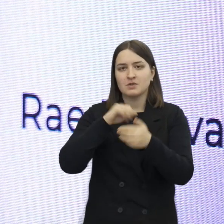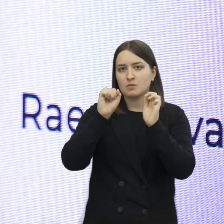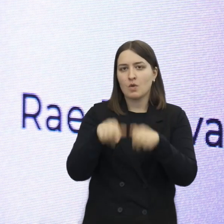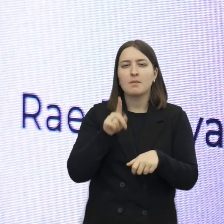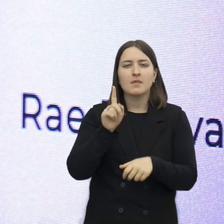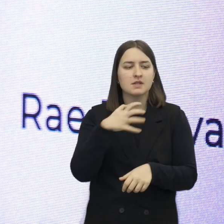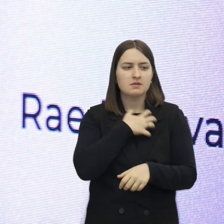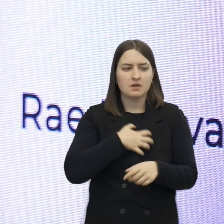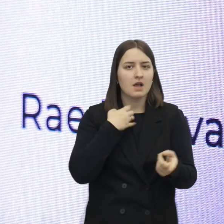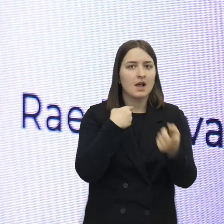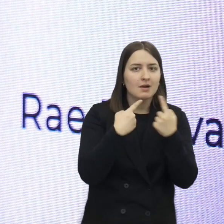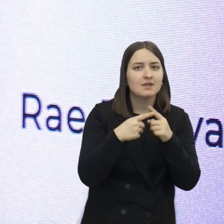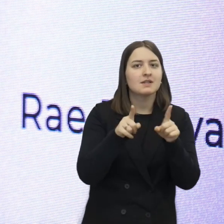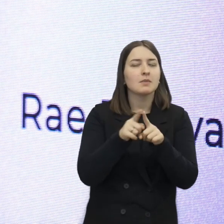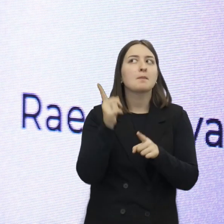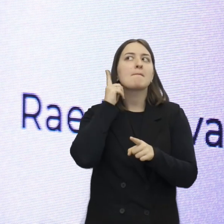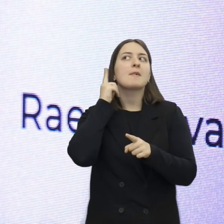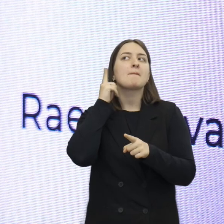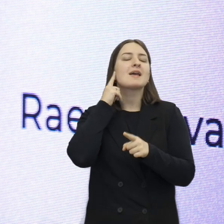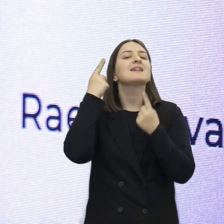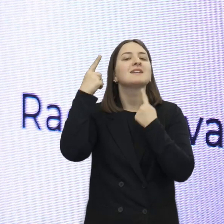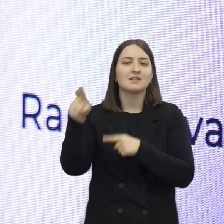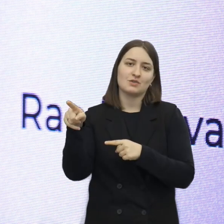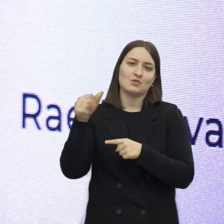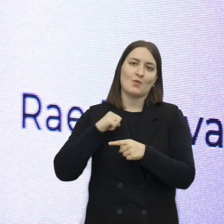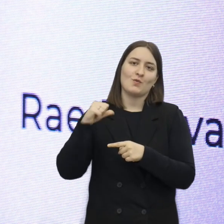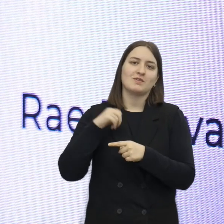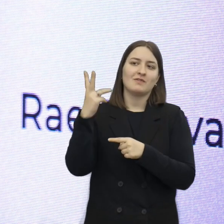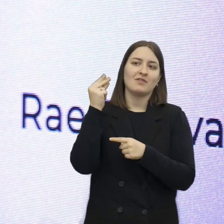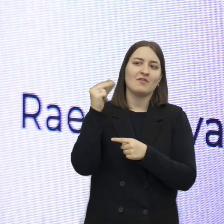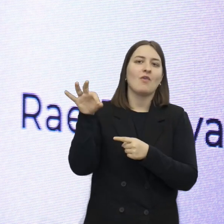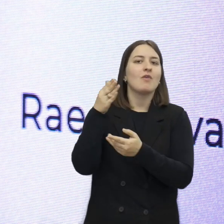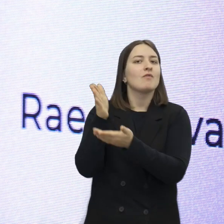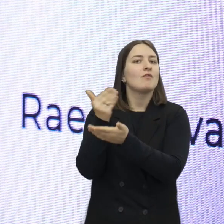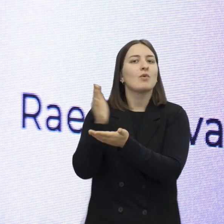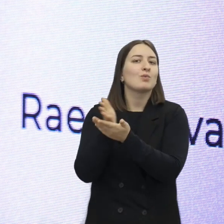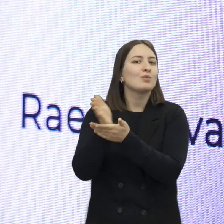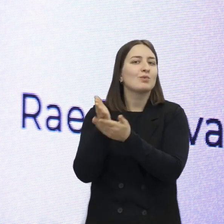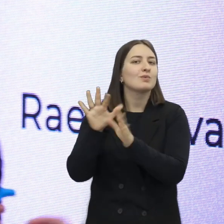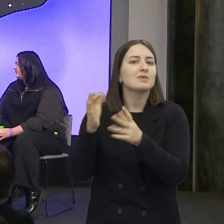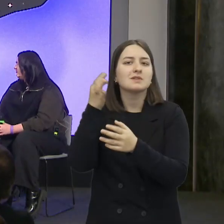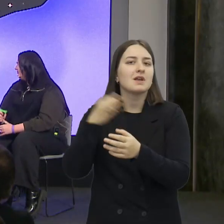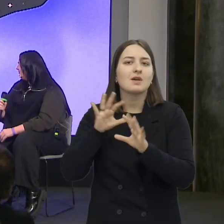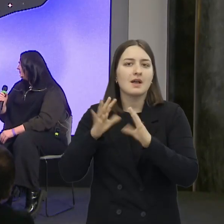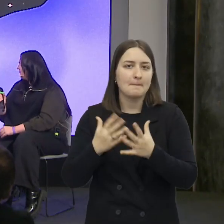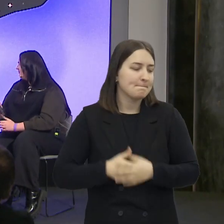girdėti, išgirsti, ką žmonės kalba apie savo patirtis.